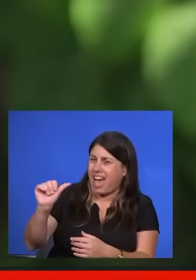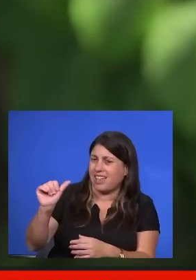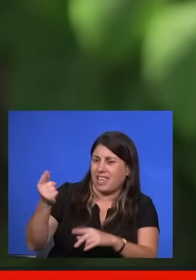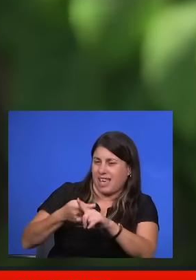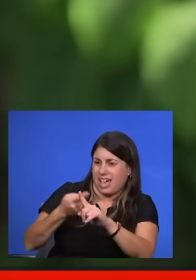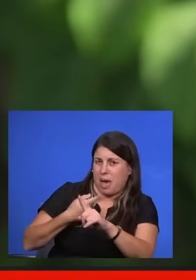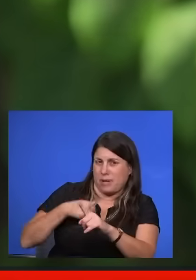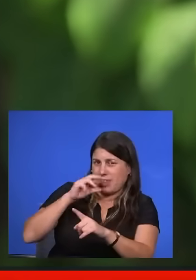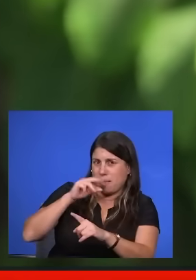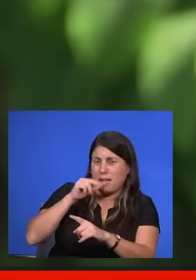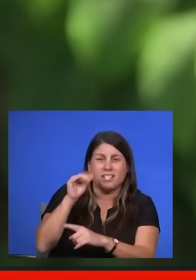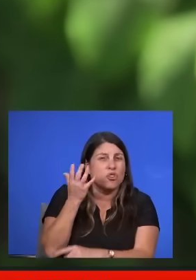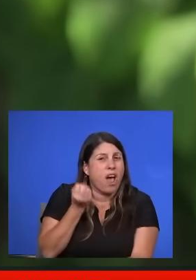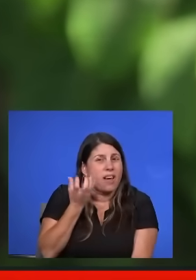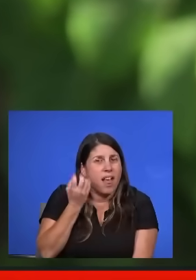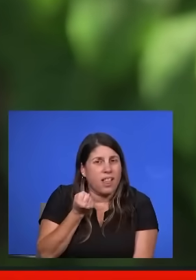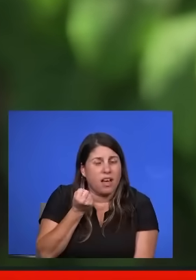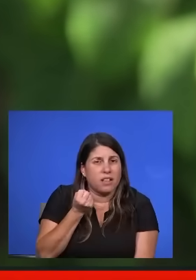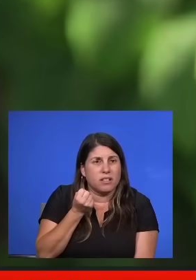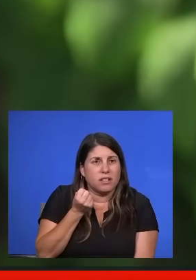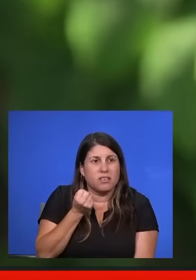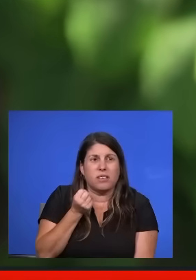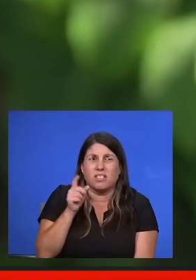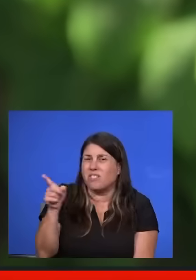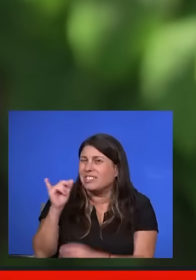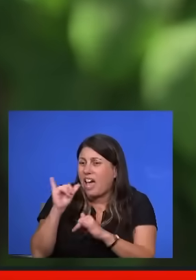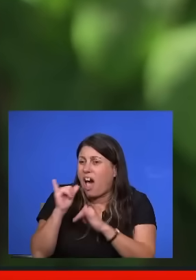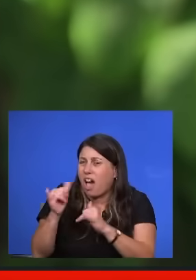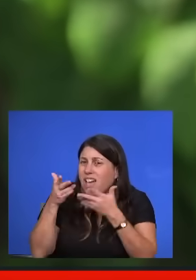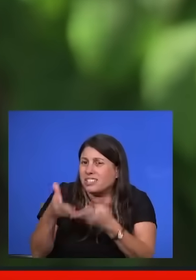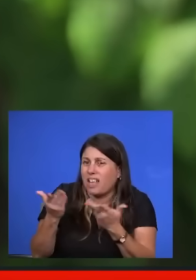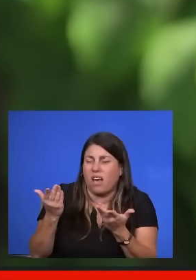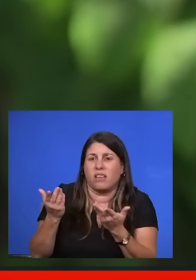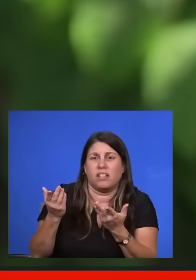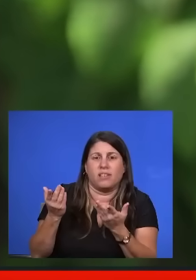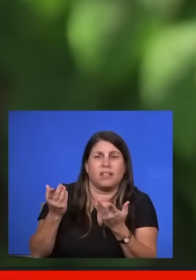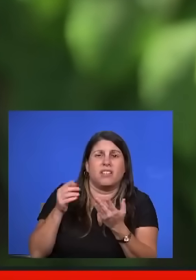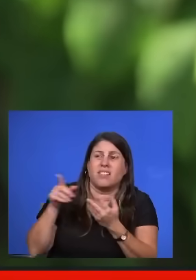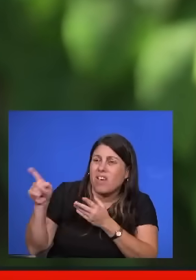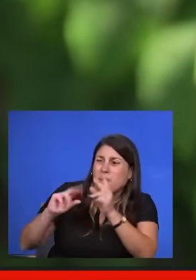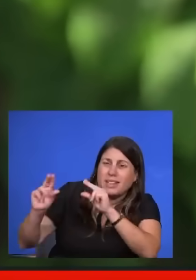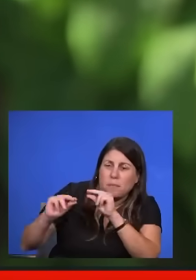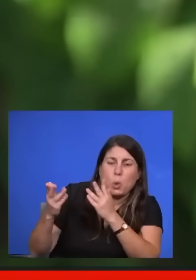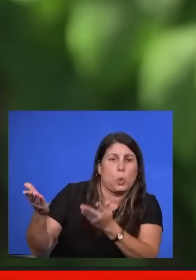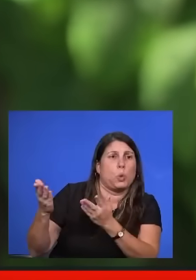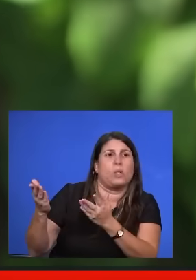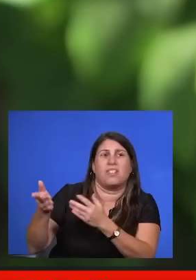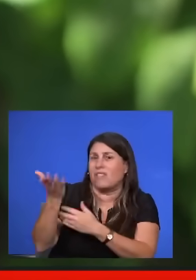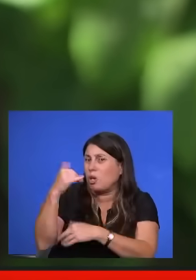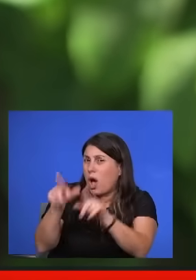הקלטה, שהוא פשוט צעק לעזרה. והם דיברו, והיו שם אנשים חיים.